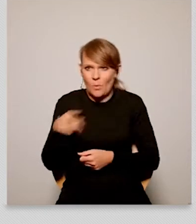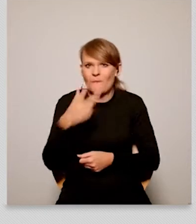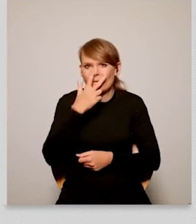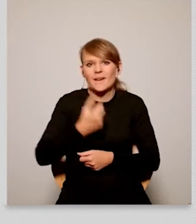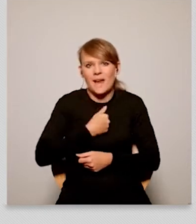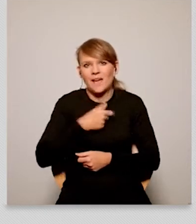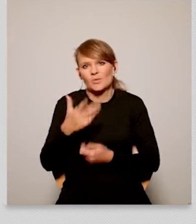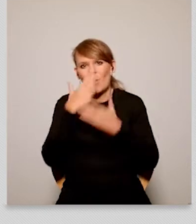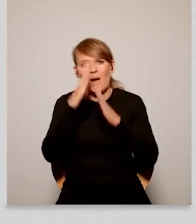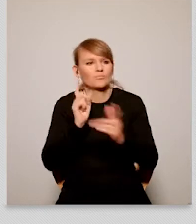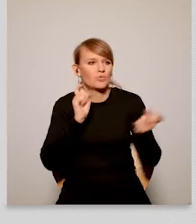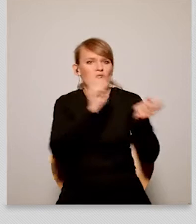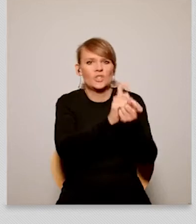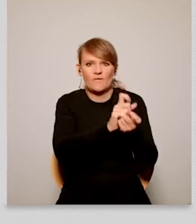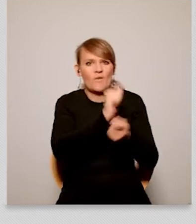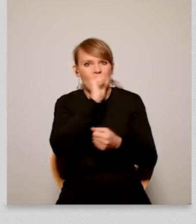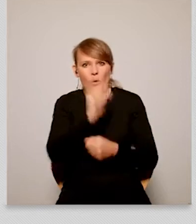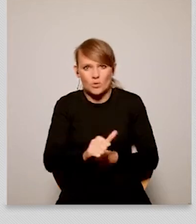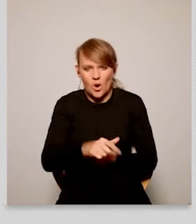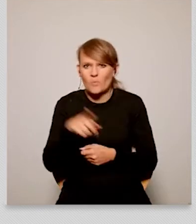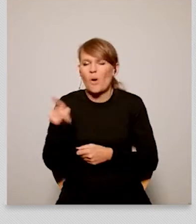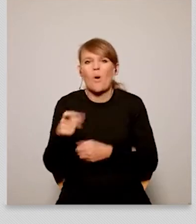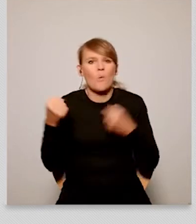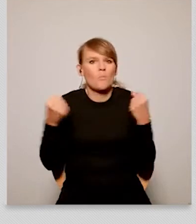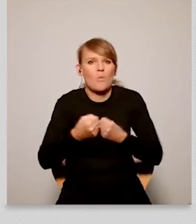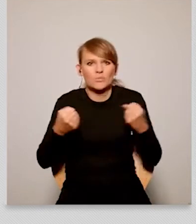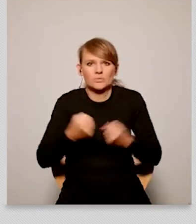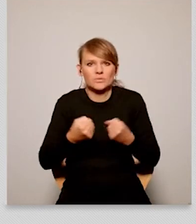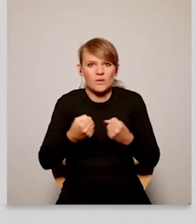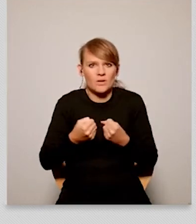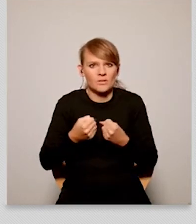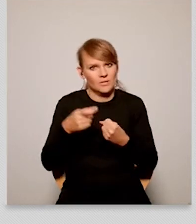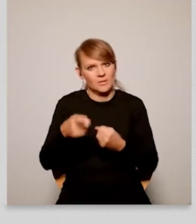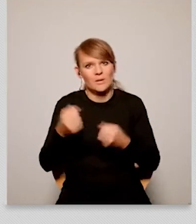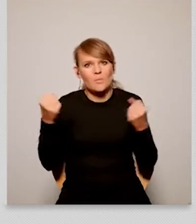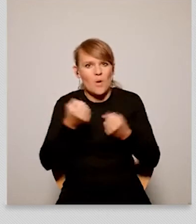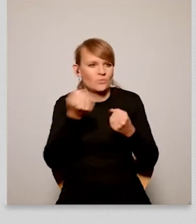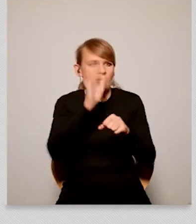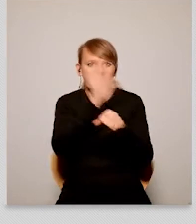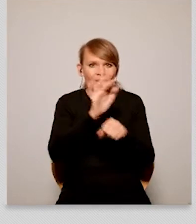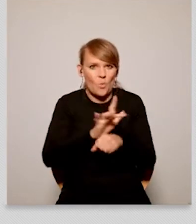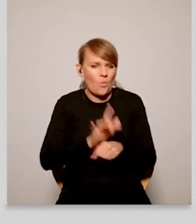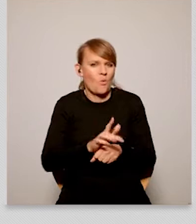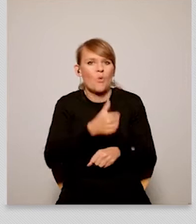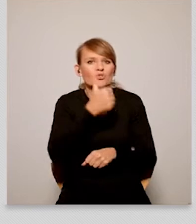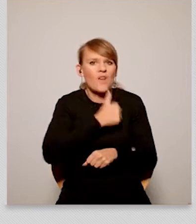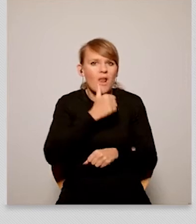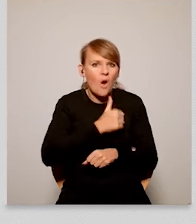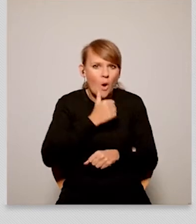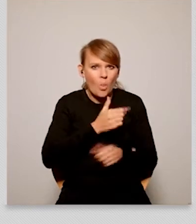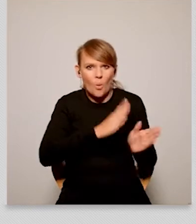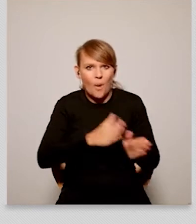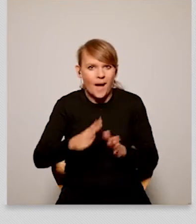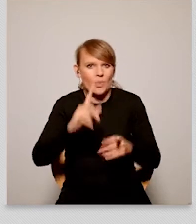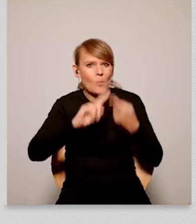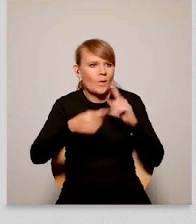partia antyeuropejska, bardzo mocno odwołując się do właśnie krytyki zielonego ładu i polityki klimatycznej